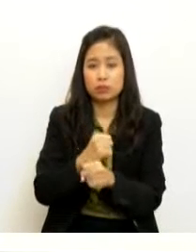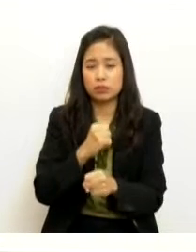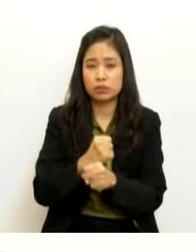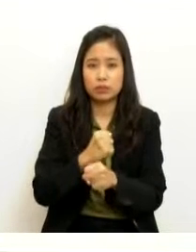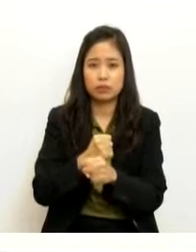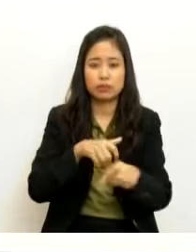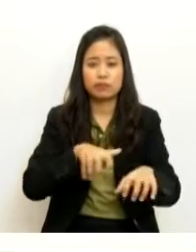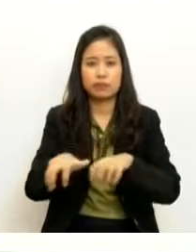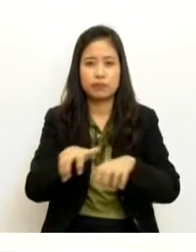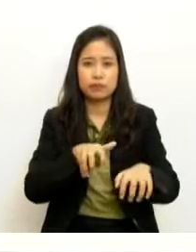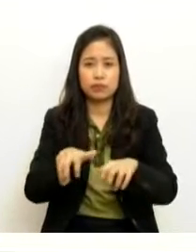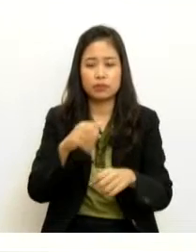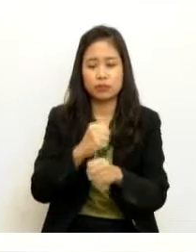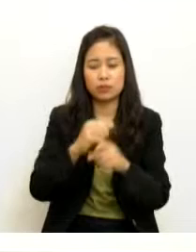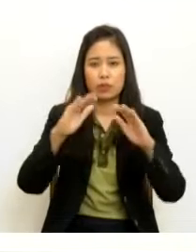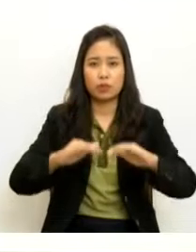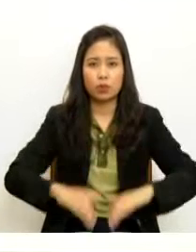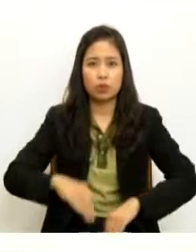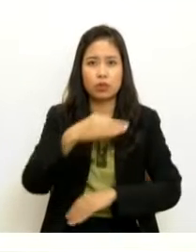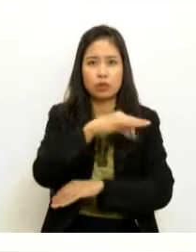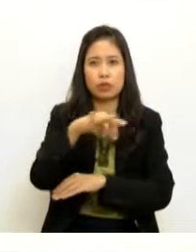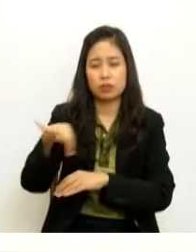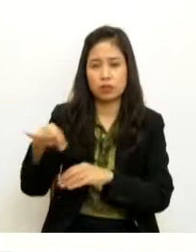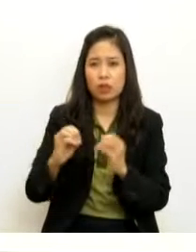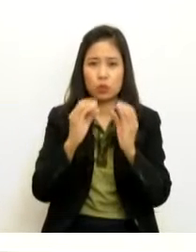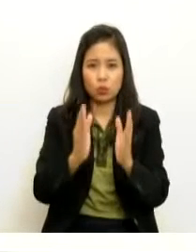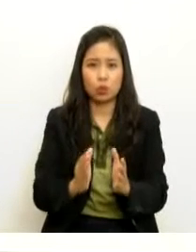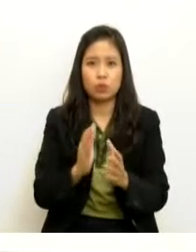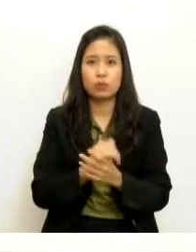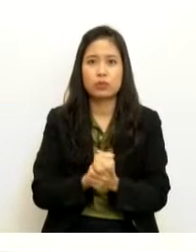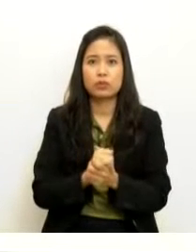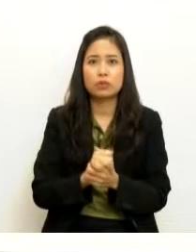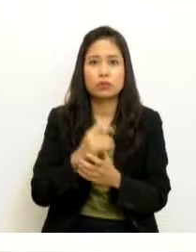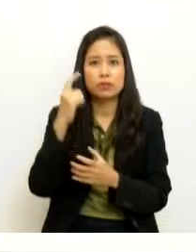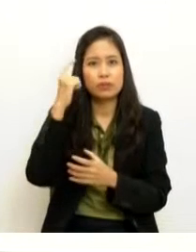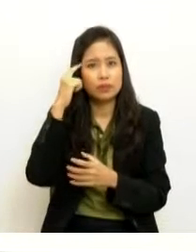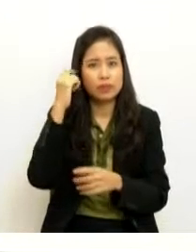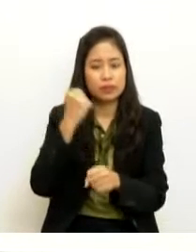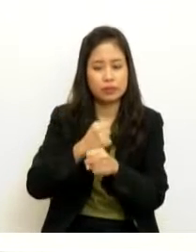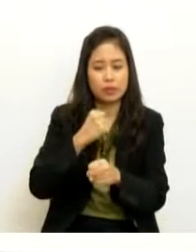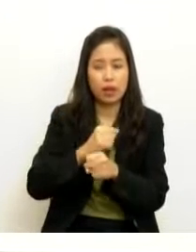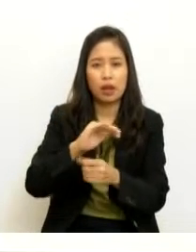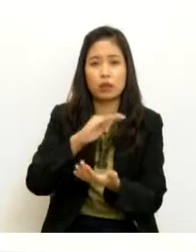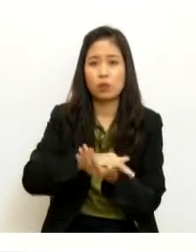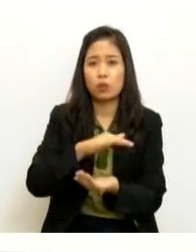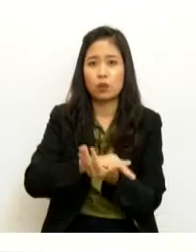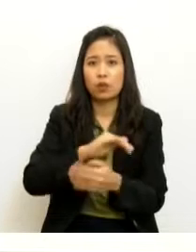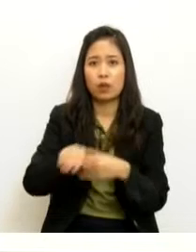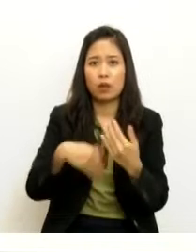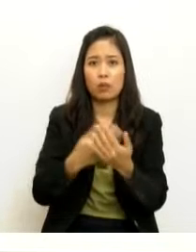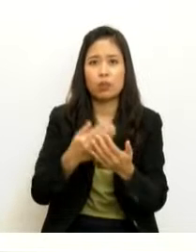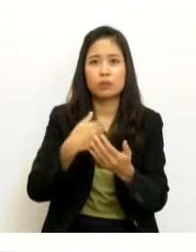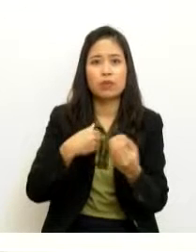กับภาระงานครูโดยจะเริ่มอย่างนี้ครับผมคิดว่างานที่อยู่ในโรงเรียนเนี่ยมันมีทั้งหมด5ง